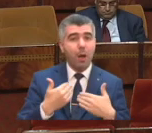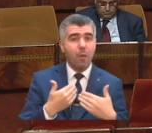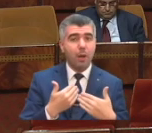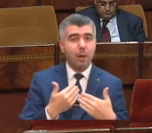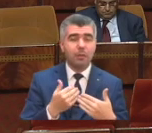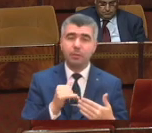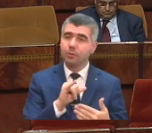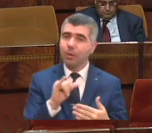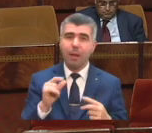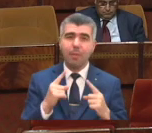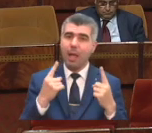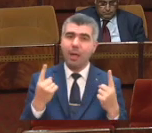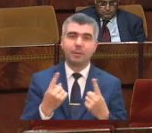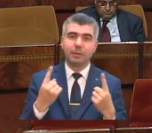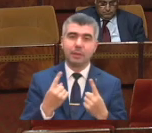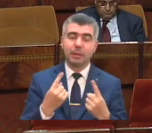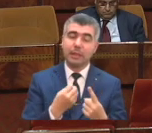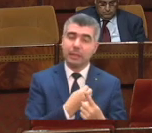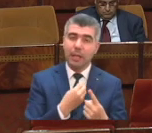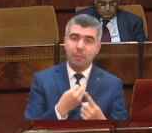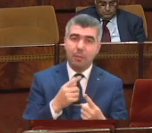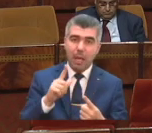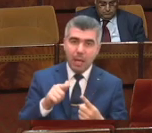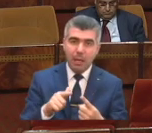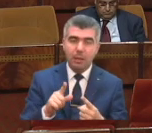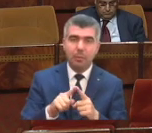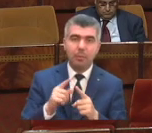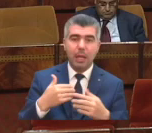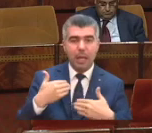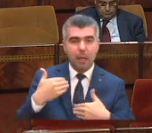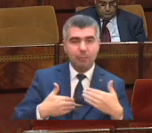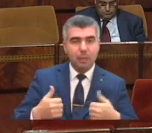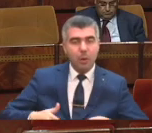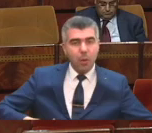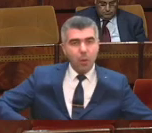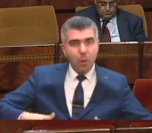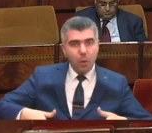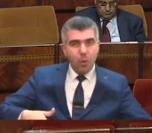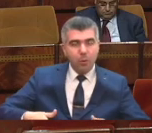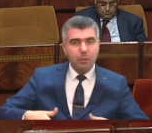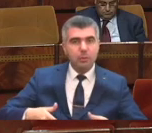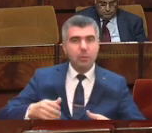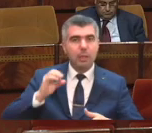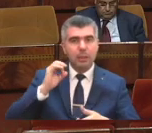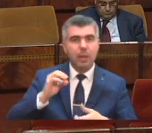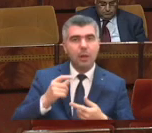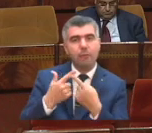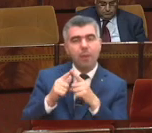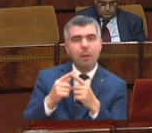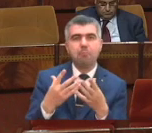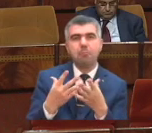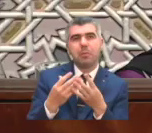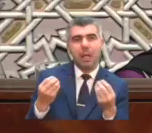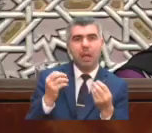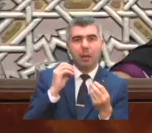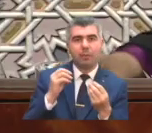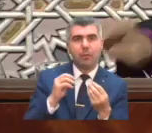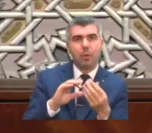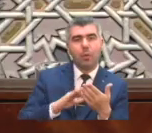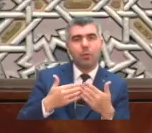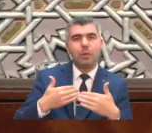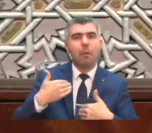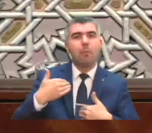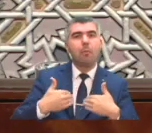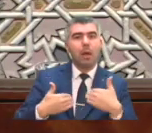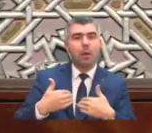خصوصيه ديال الاعاقه الذهنيه، الاعاقه الحركيه، التوحد، واحد عدد ديال المعاقين.